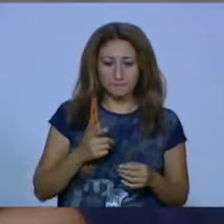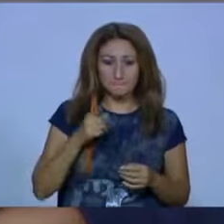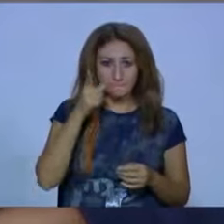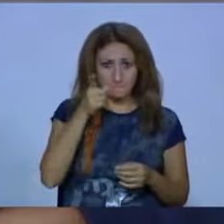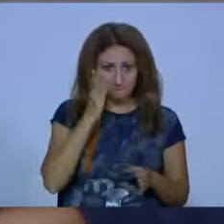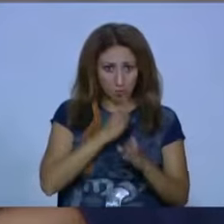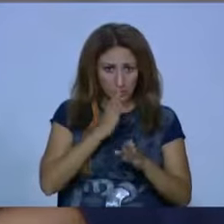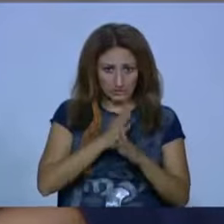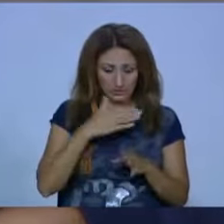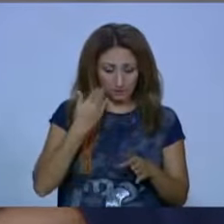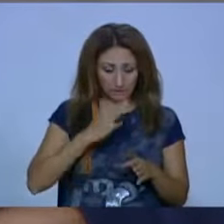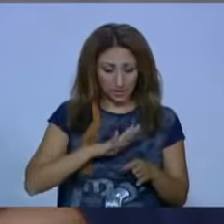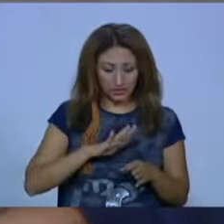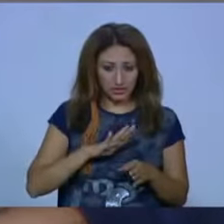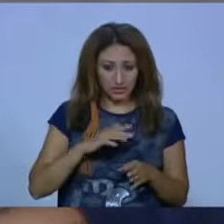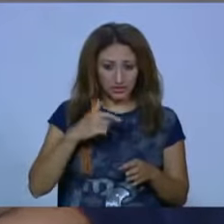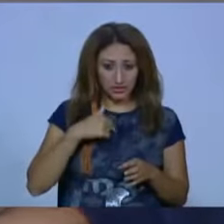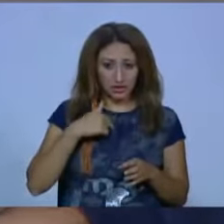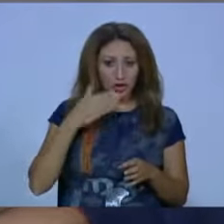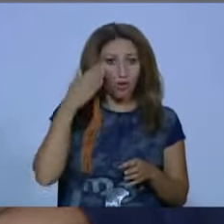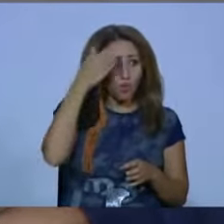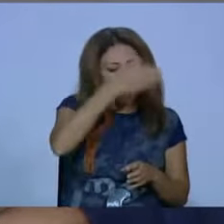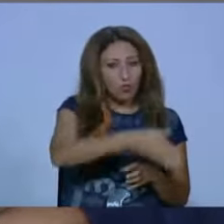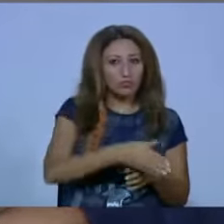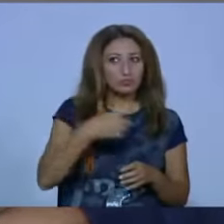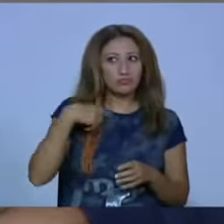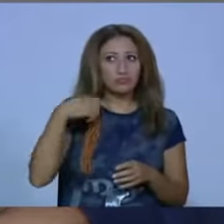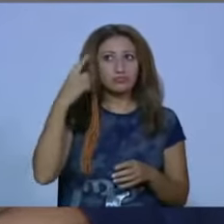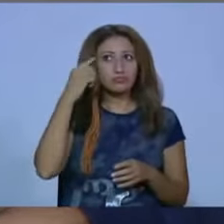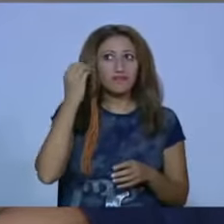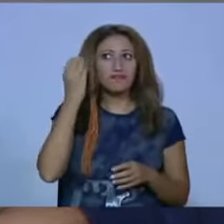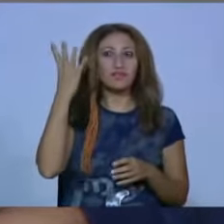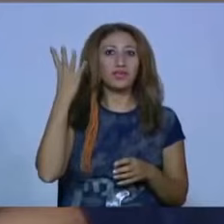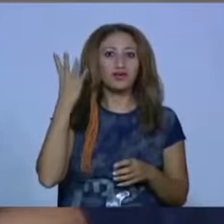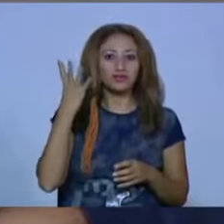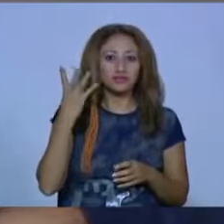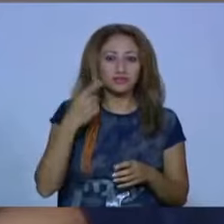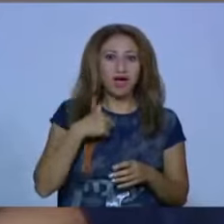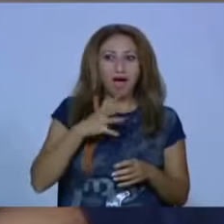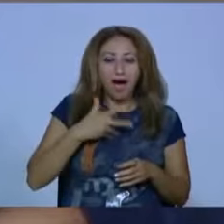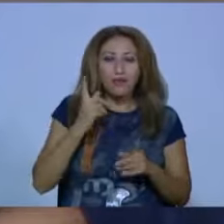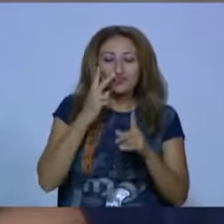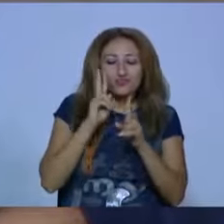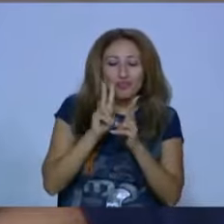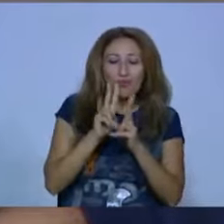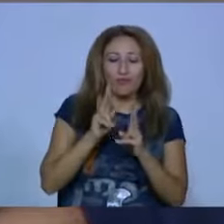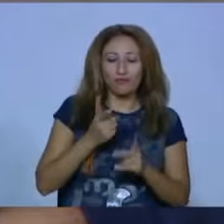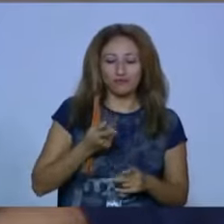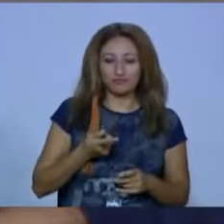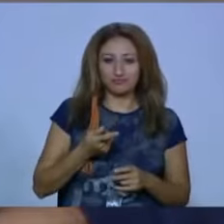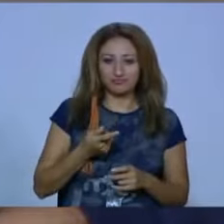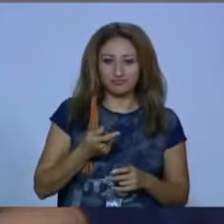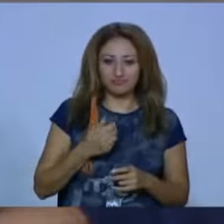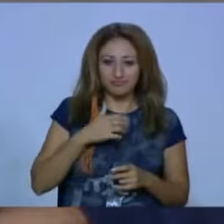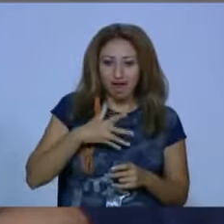الناس اللي لما بروح لها وبفتكرها بحس ان انا محتاج له جدا يعني